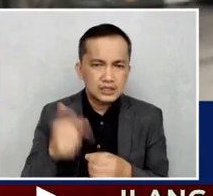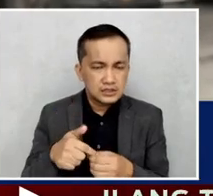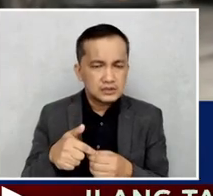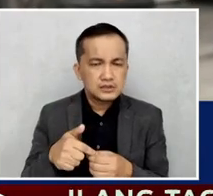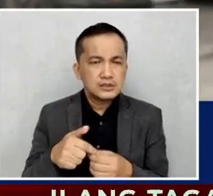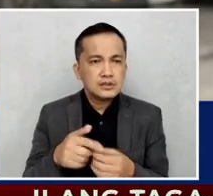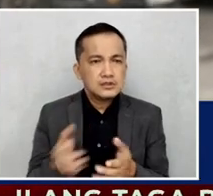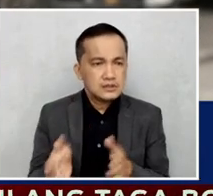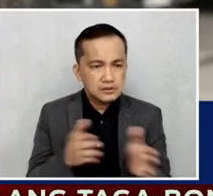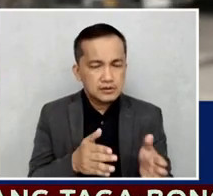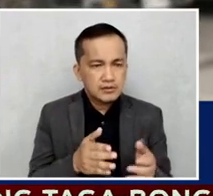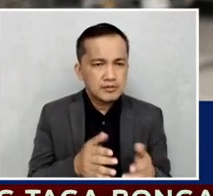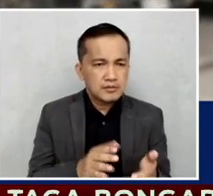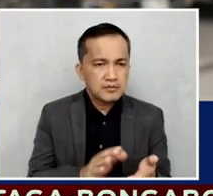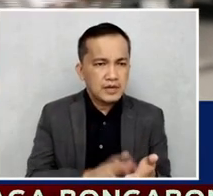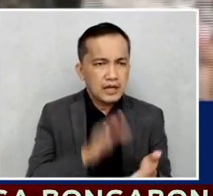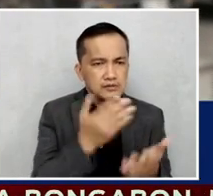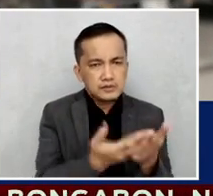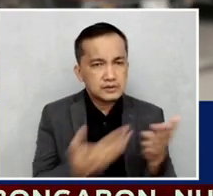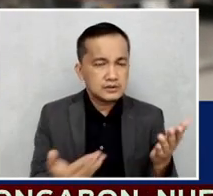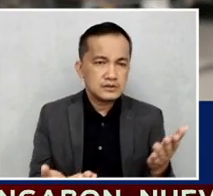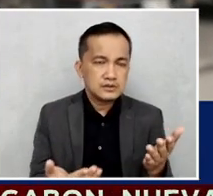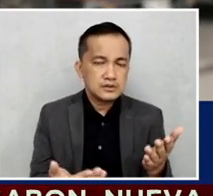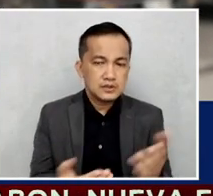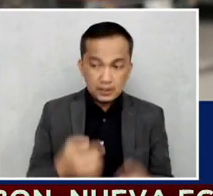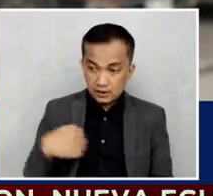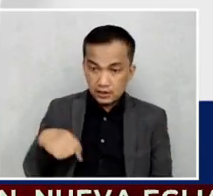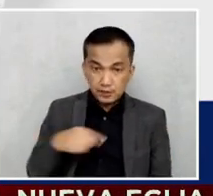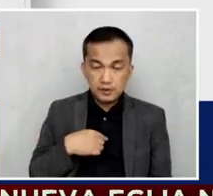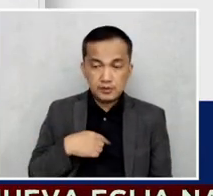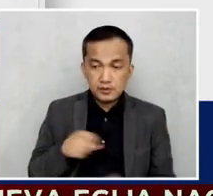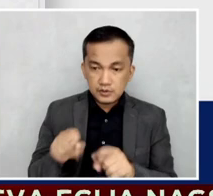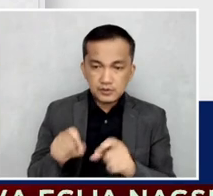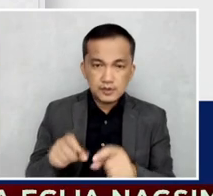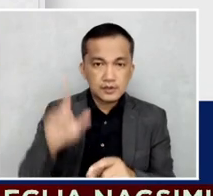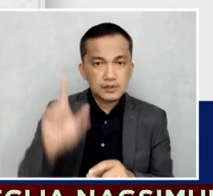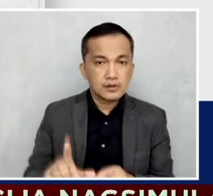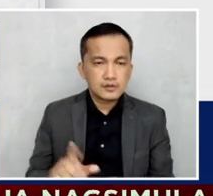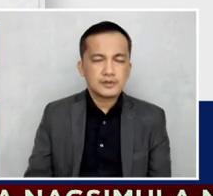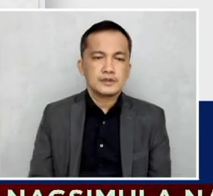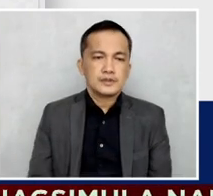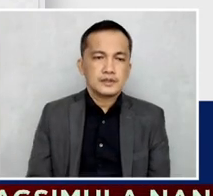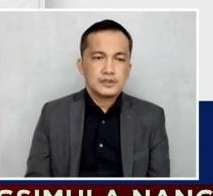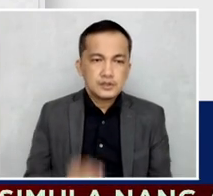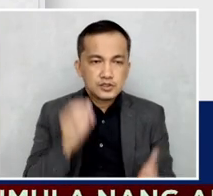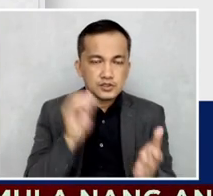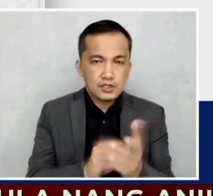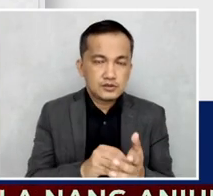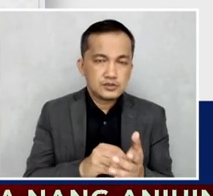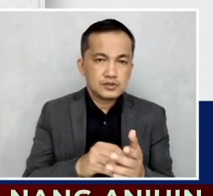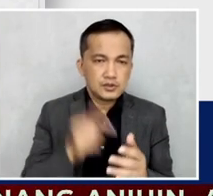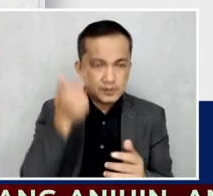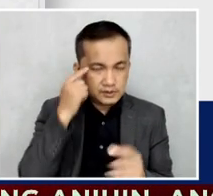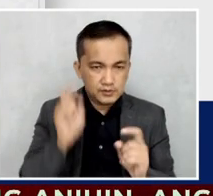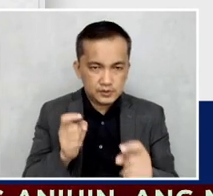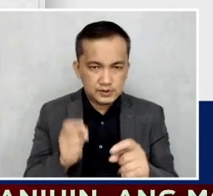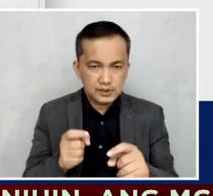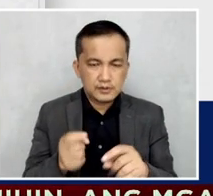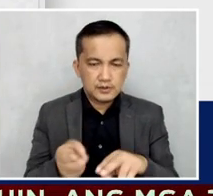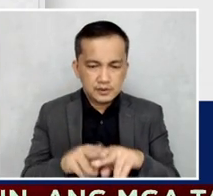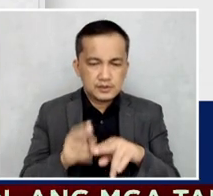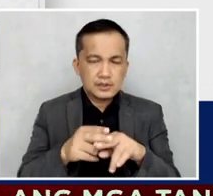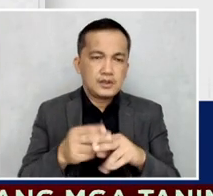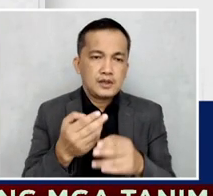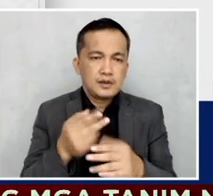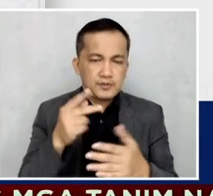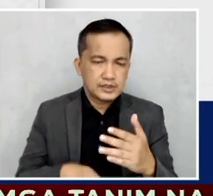Tapos mataas ang bilihin. Kami man naman magbenta, mababa. Ayon sa datos ng gobyerno, bumilis ang pagtaas ng presyo ng mga bilihin